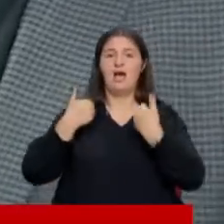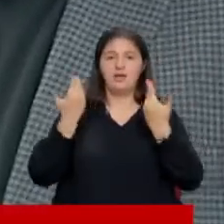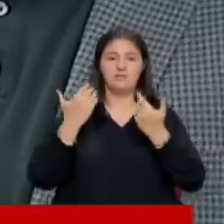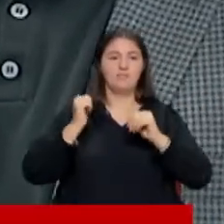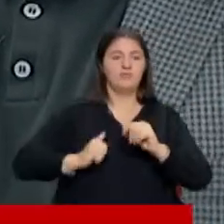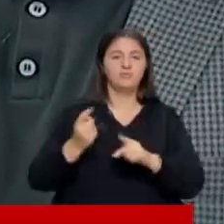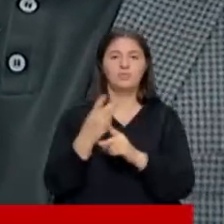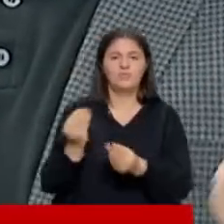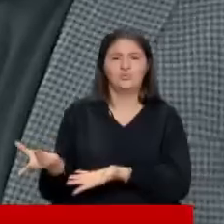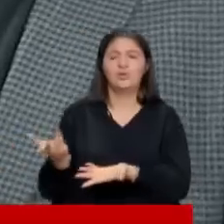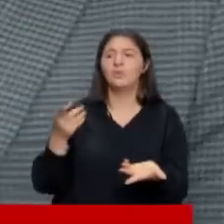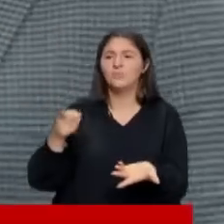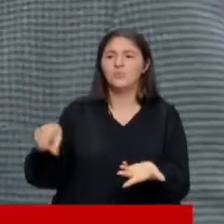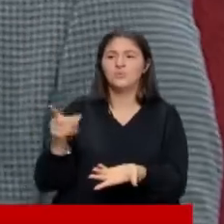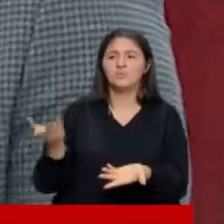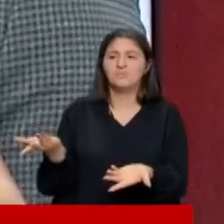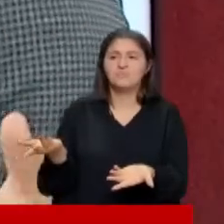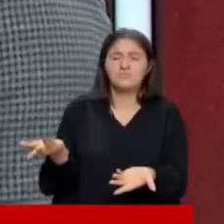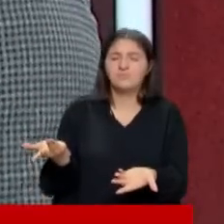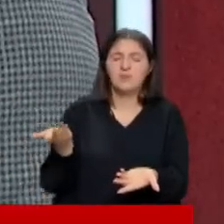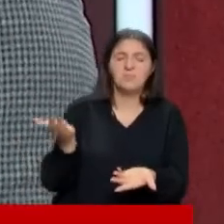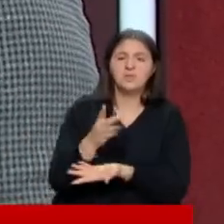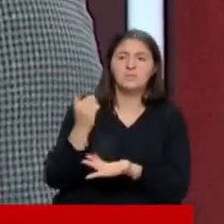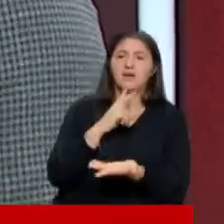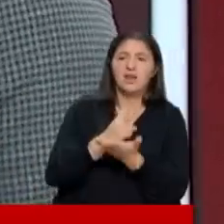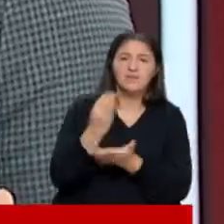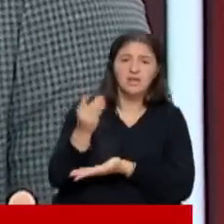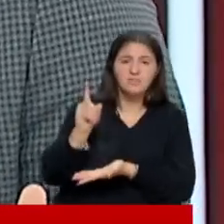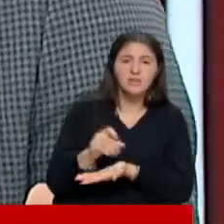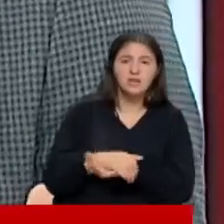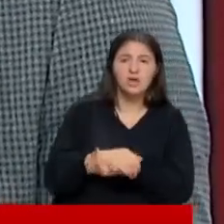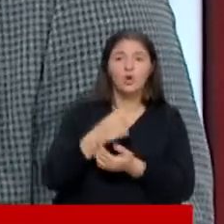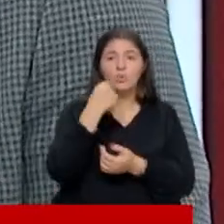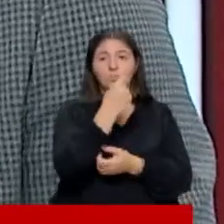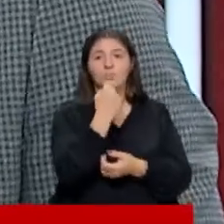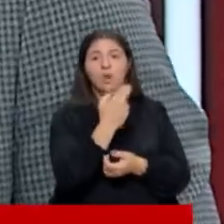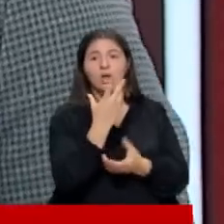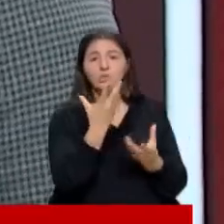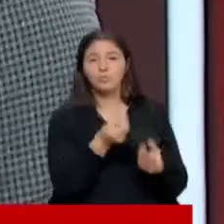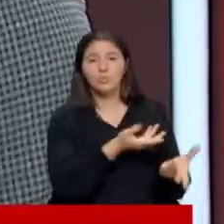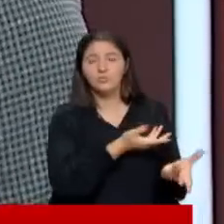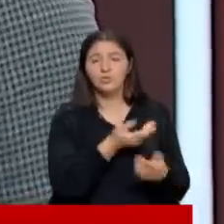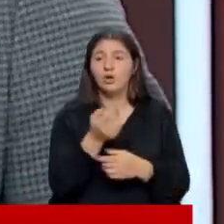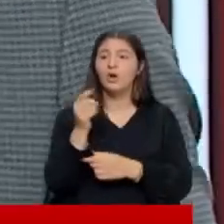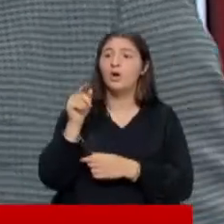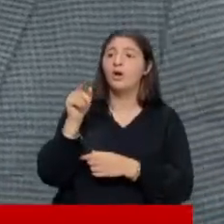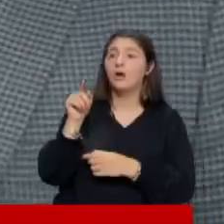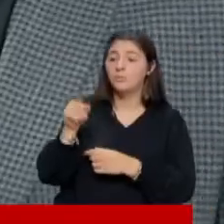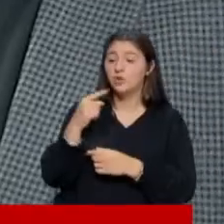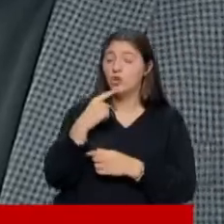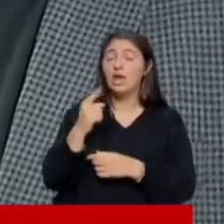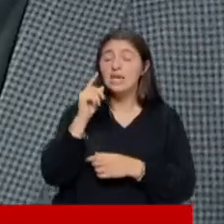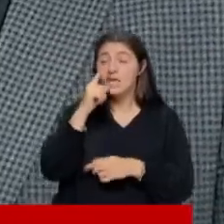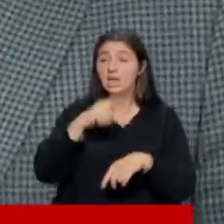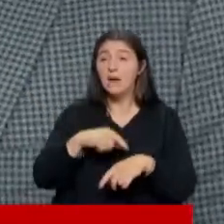savcı olmuş vesaire bunlar Başka türlü bir karar verirler mi mülakatları nasıl olmuştur İnan bana bunları söylerken